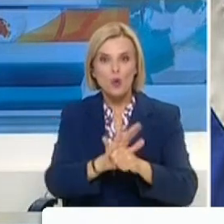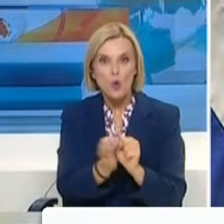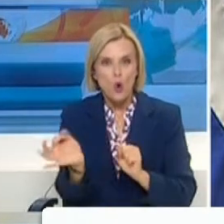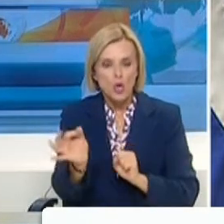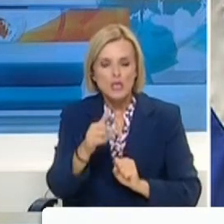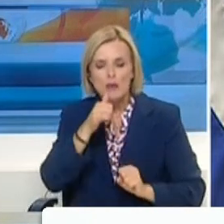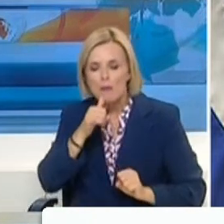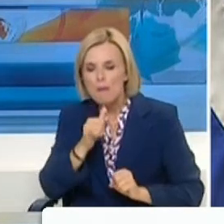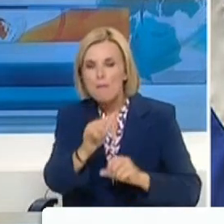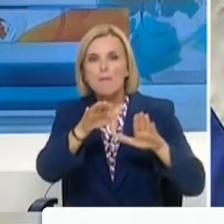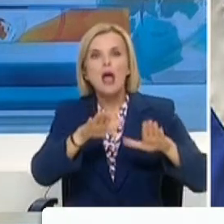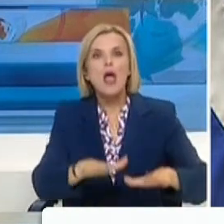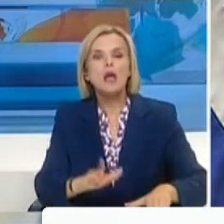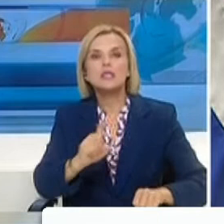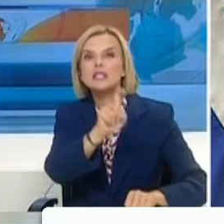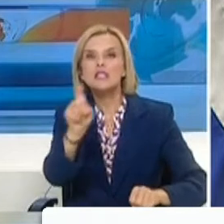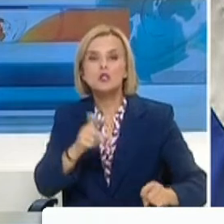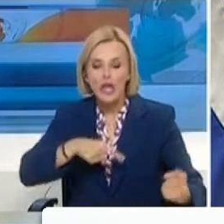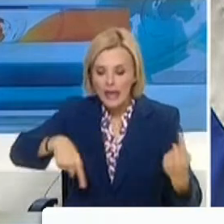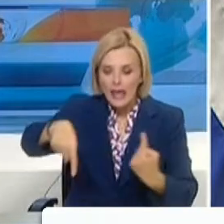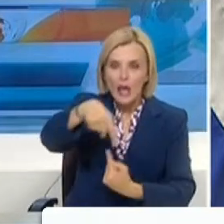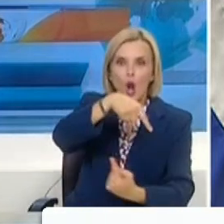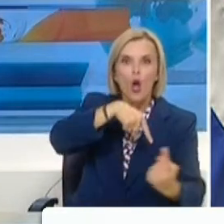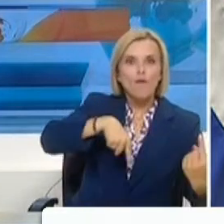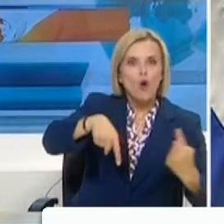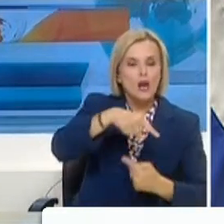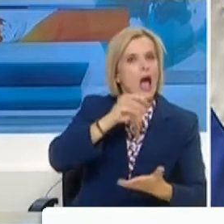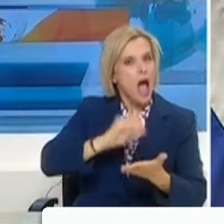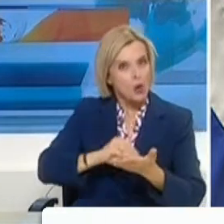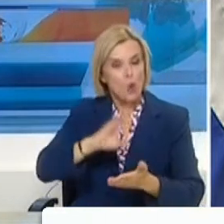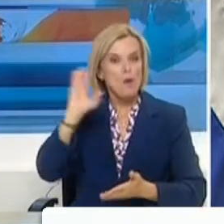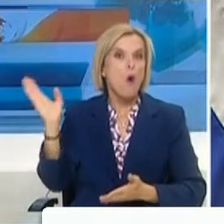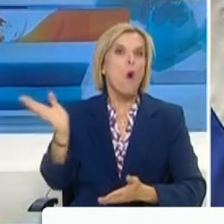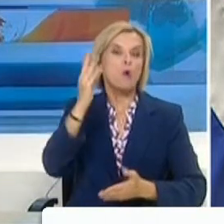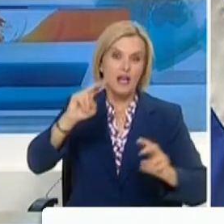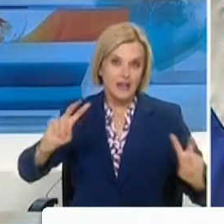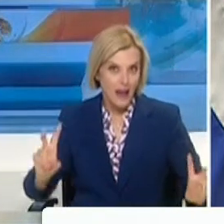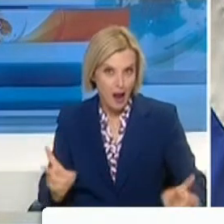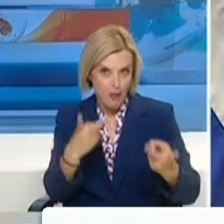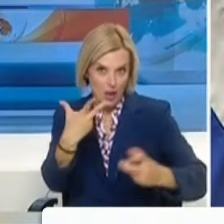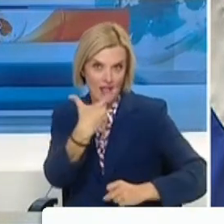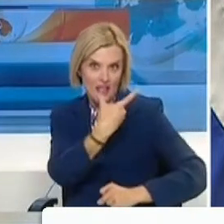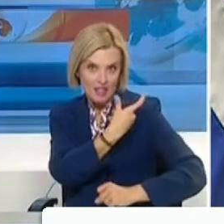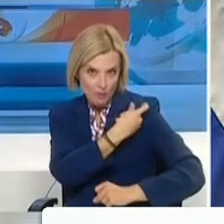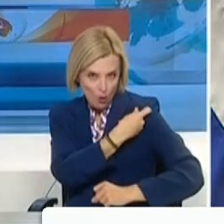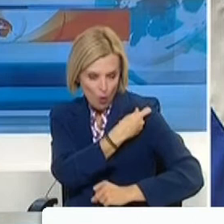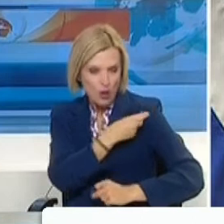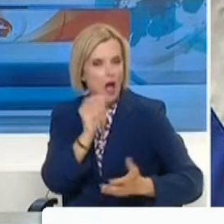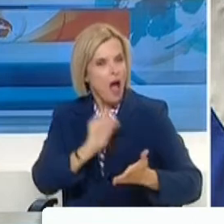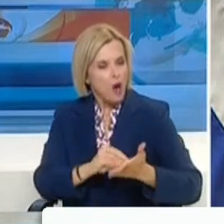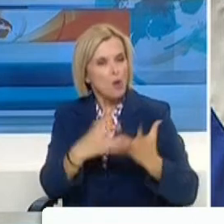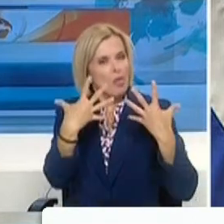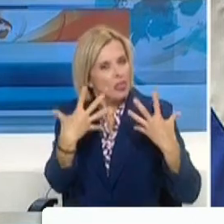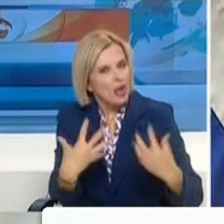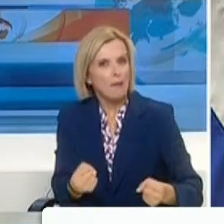κυκλοφορεί, ίσως ακόμη και μετά την ανακάλυψη ενός επιτυχημένου εμβολίου, όπως παραδείγματος χάρη κάνουν οι ιοί της γρήπης. Για